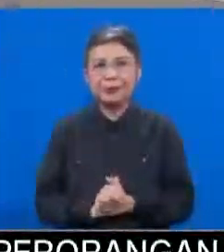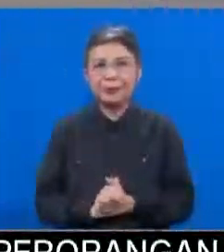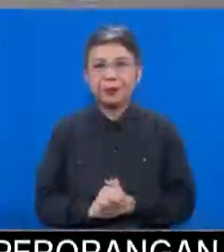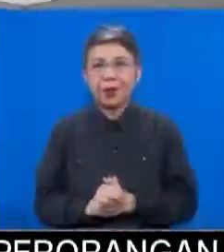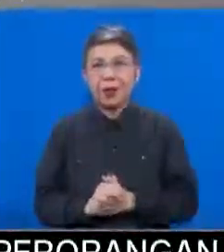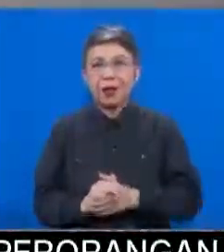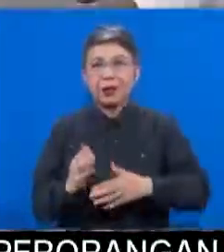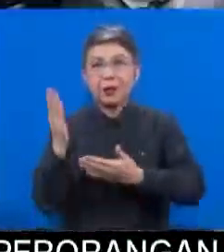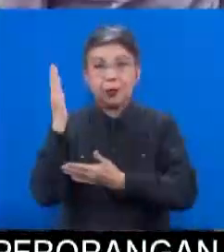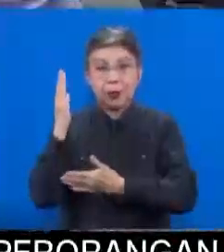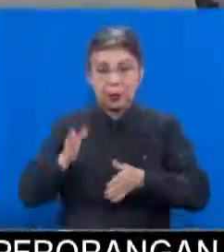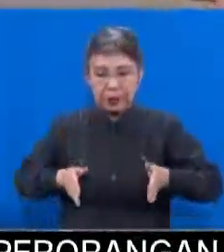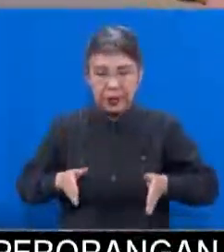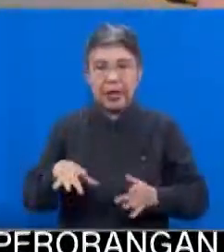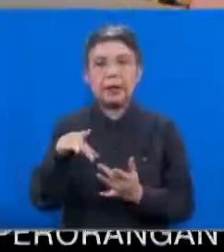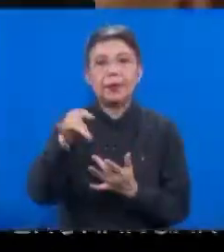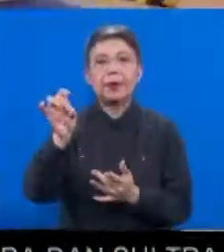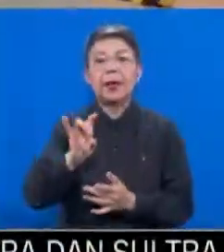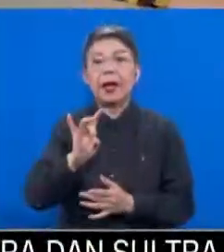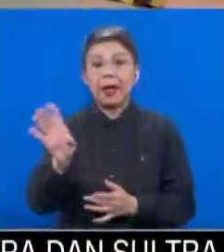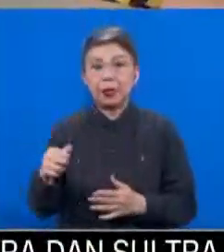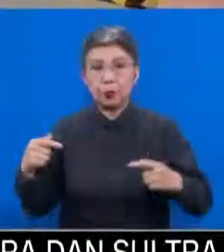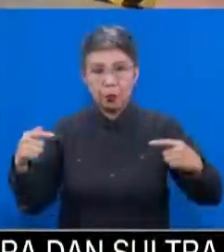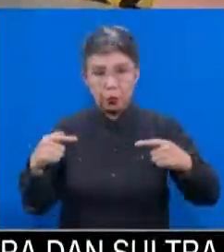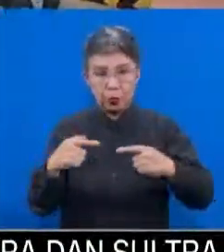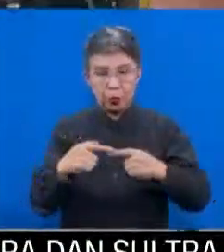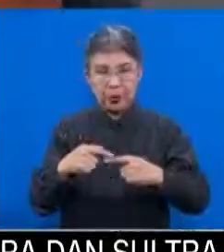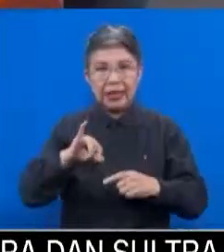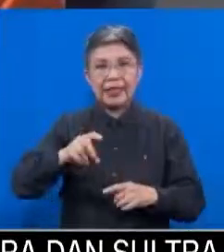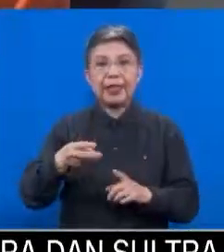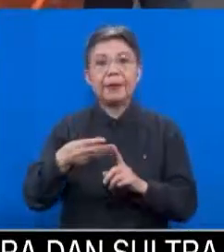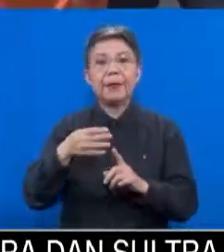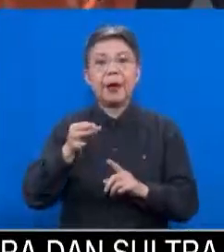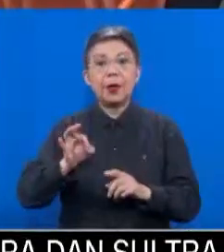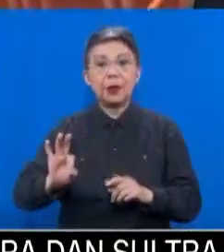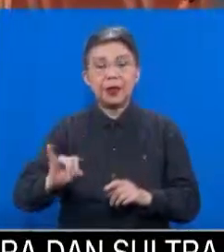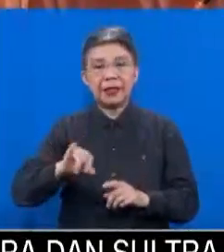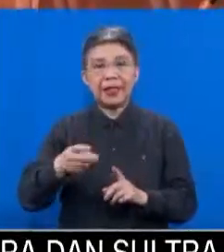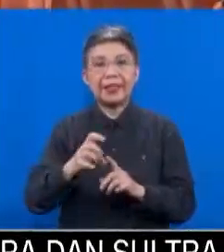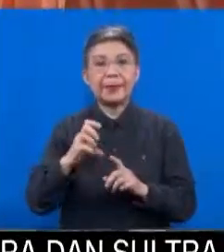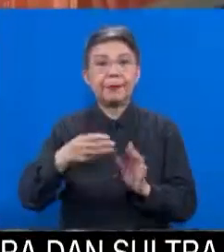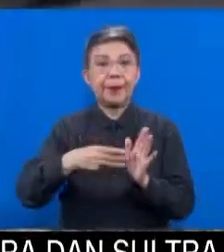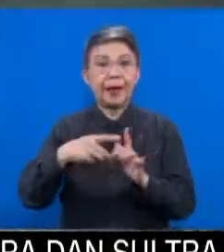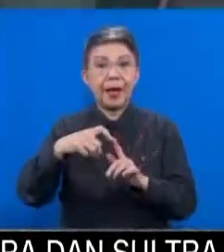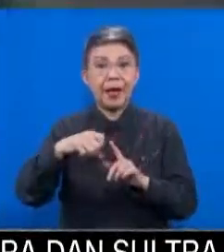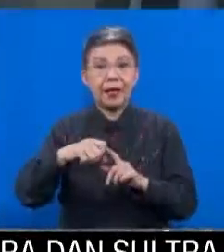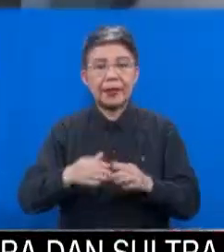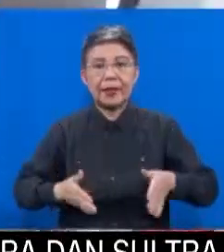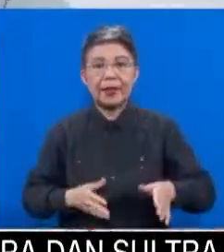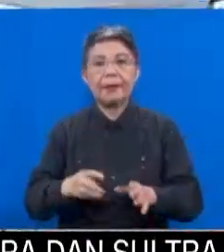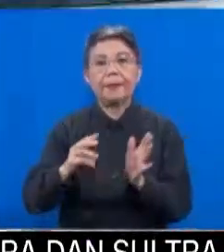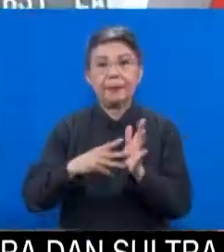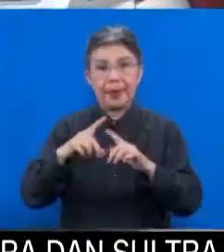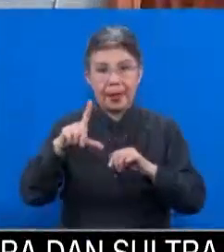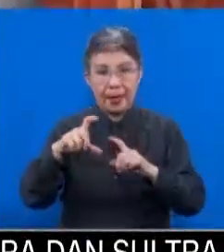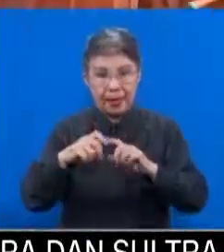Jembatan Antelope merupakan jalan alternatif warga yang menghubungkan wilayah Jati Bening Baru dengan Jati Cempaka dan Kalimalang, Jakarta Timur.